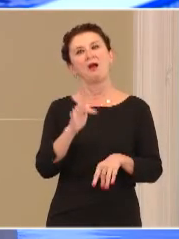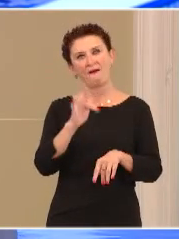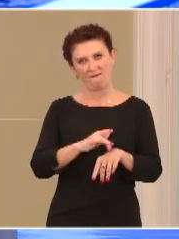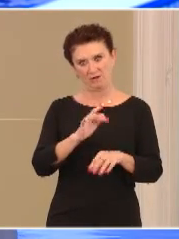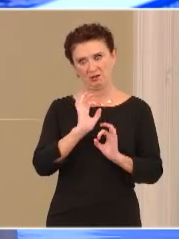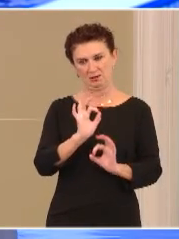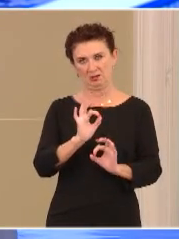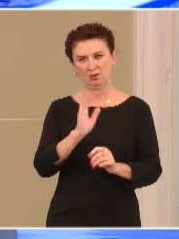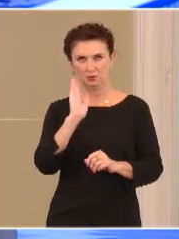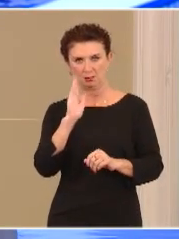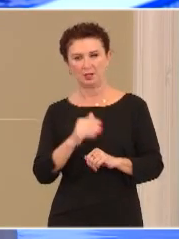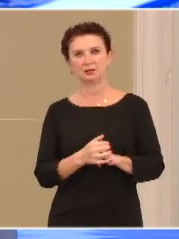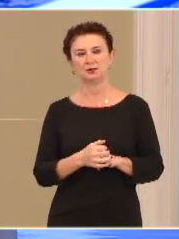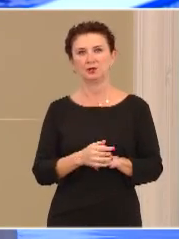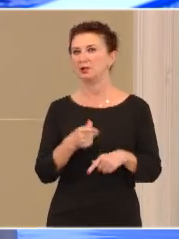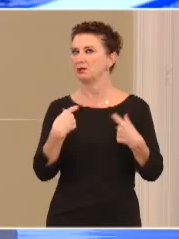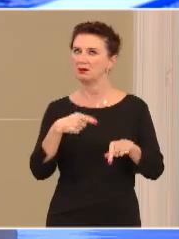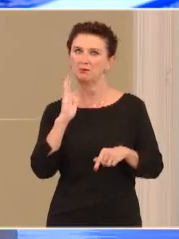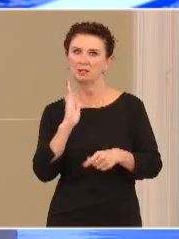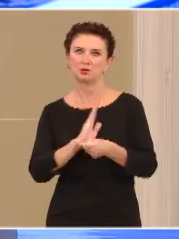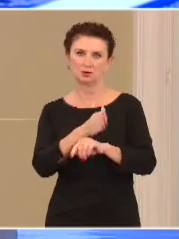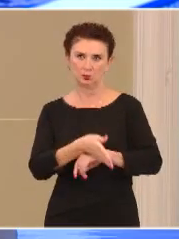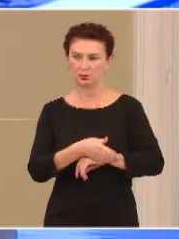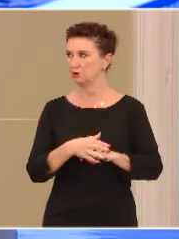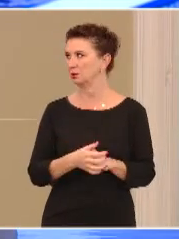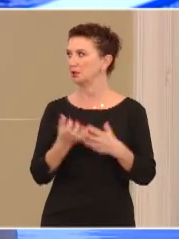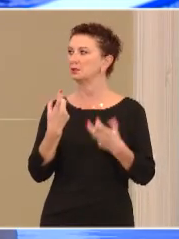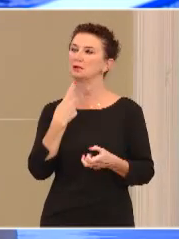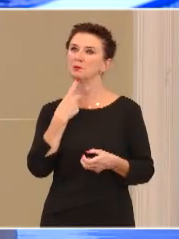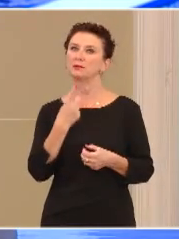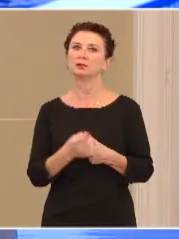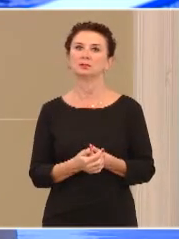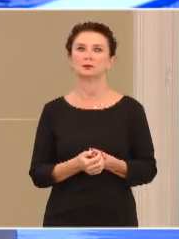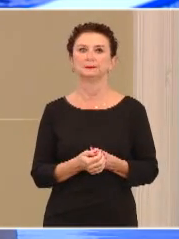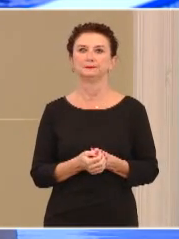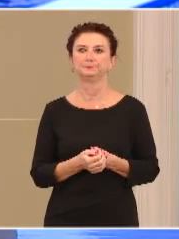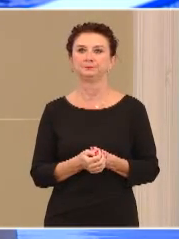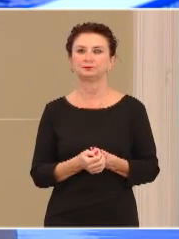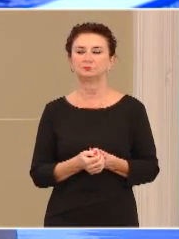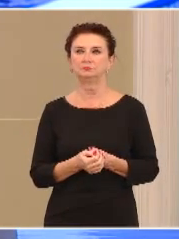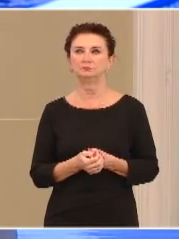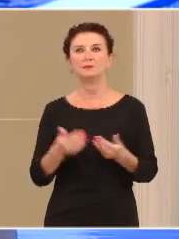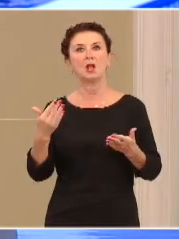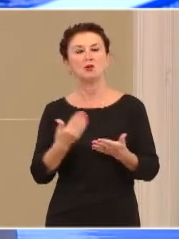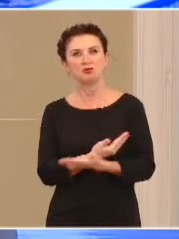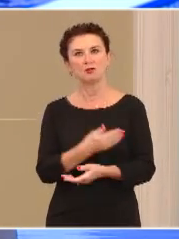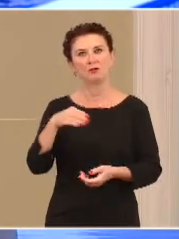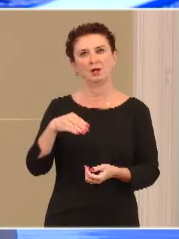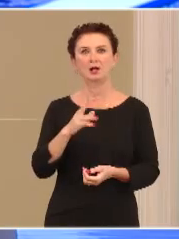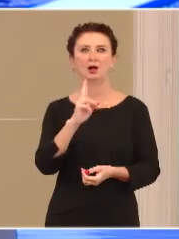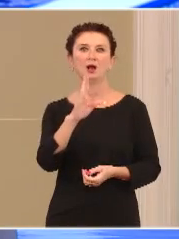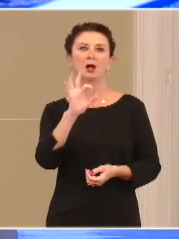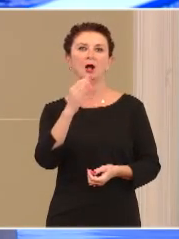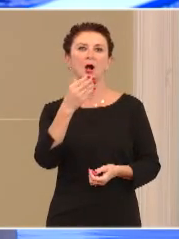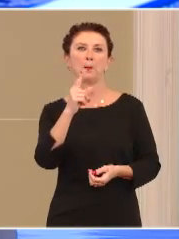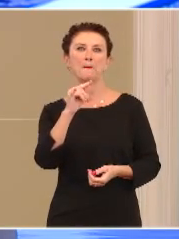się z zobowiązań. Chcę zaznaczyć, iż nowa kompania węglowa musi